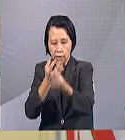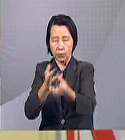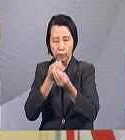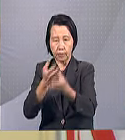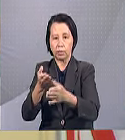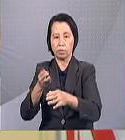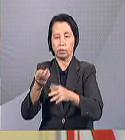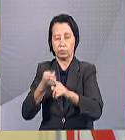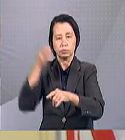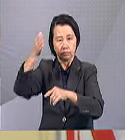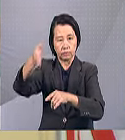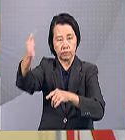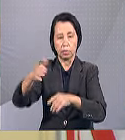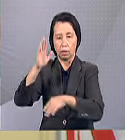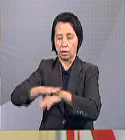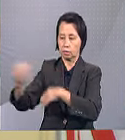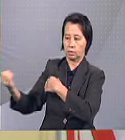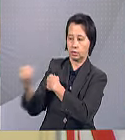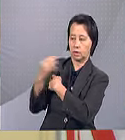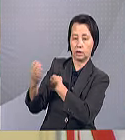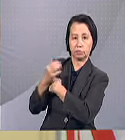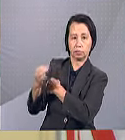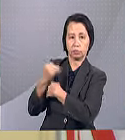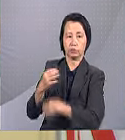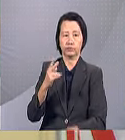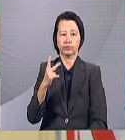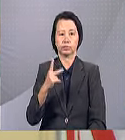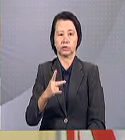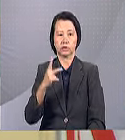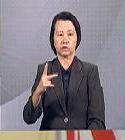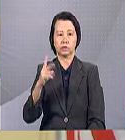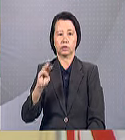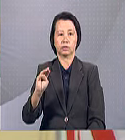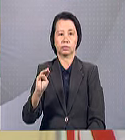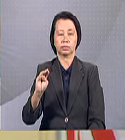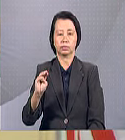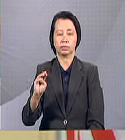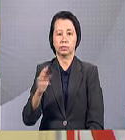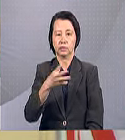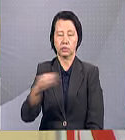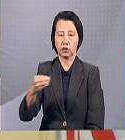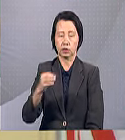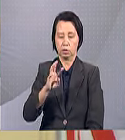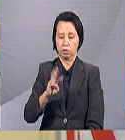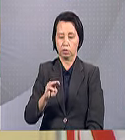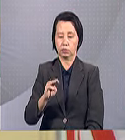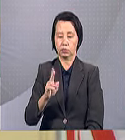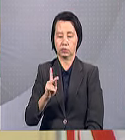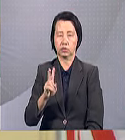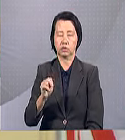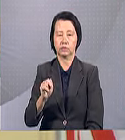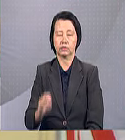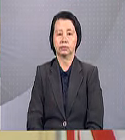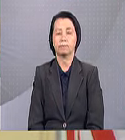semasa atas nasihat daripada Kementerian Kesihatan Malaysia dan Majlis Keselamatan